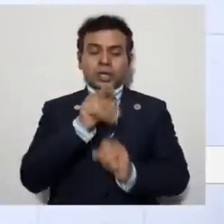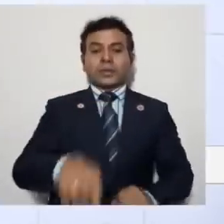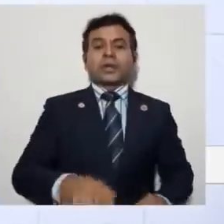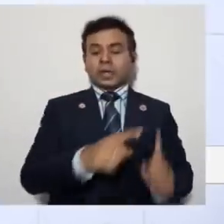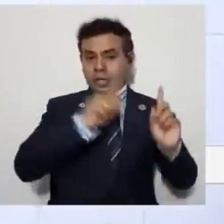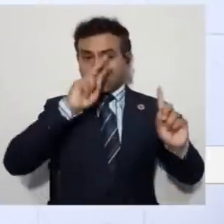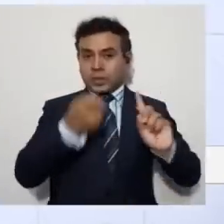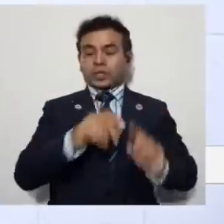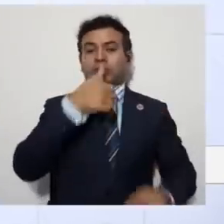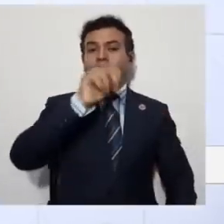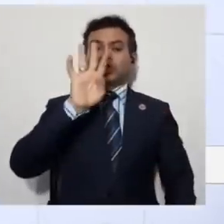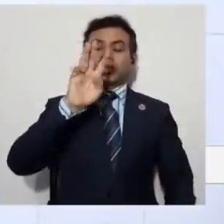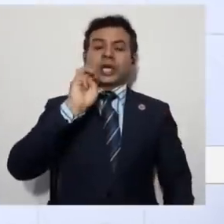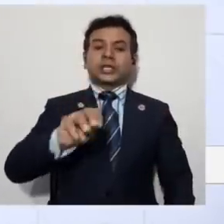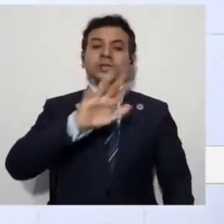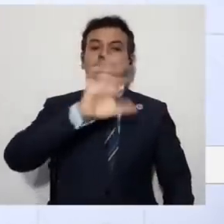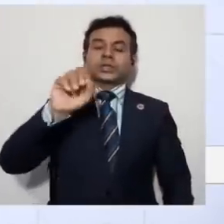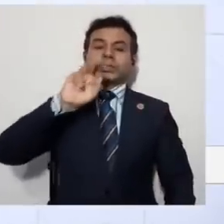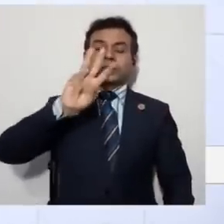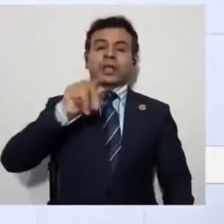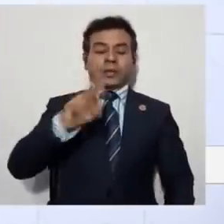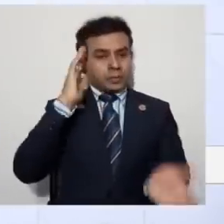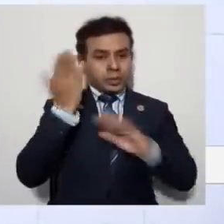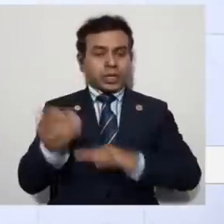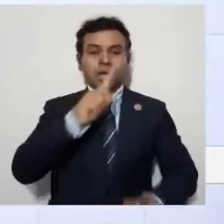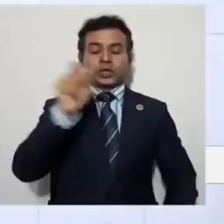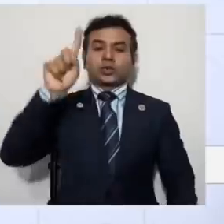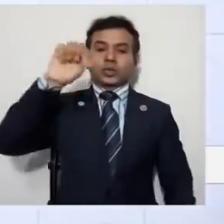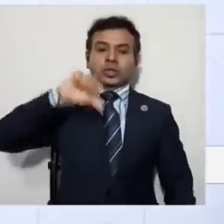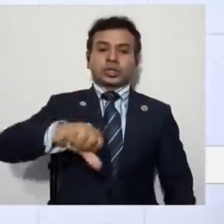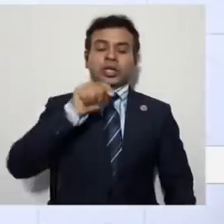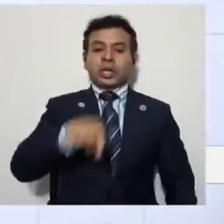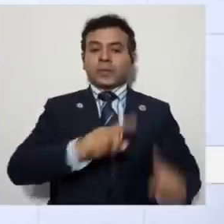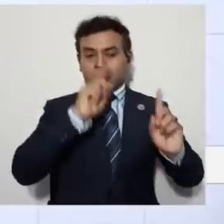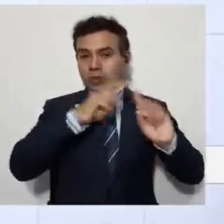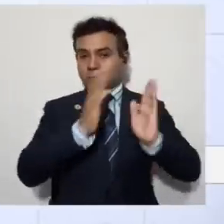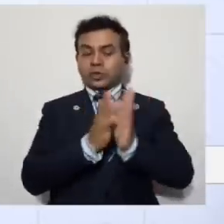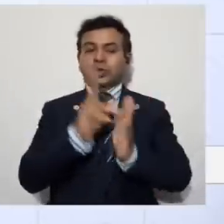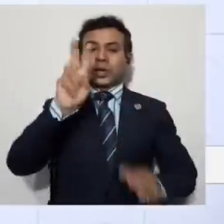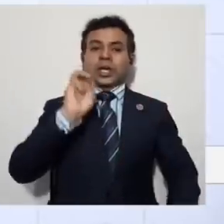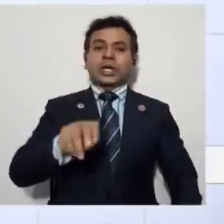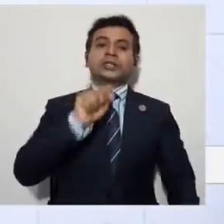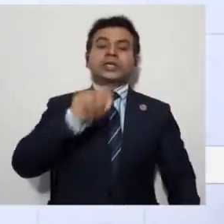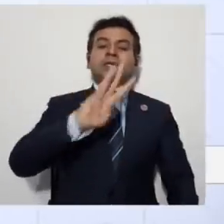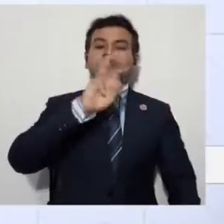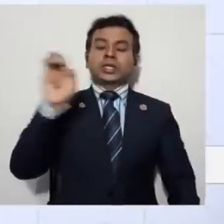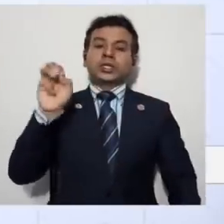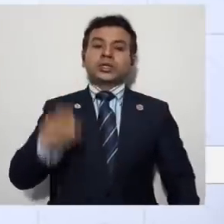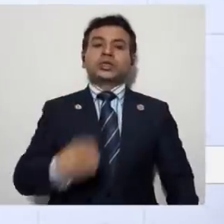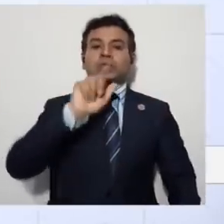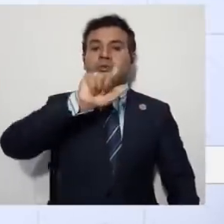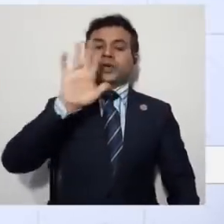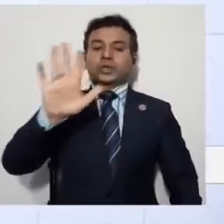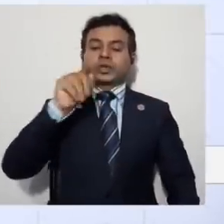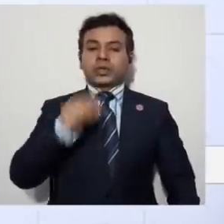ঘন্টায় 3,557 জন এবং এ পর্যন্ত 64,047, মৃত্যু 119 জন এবং এ পর্যন্ত 2,375